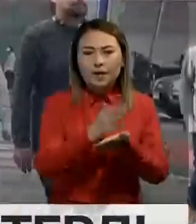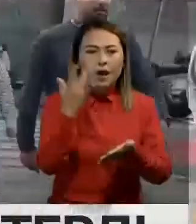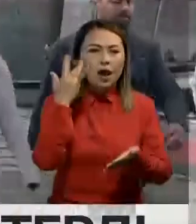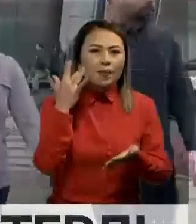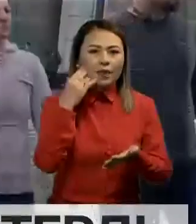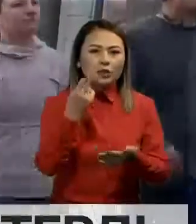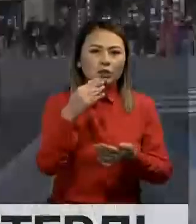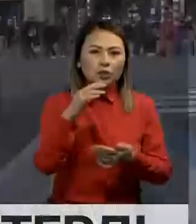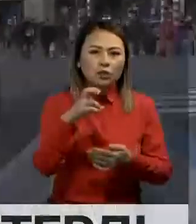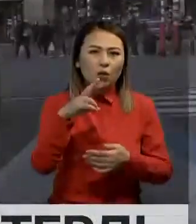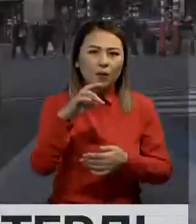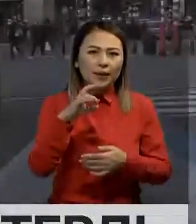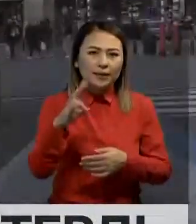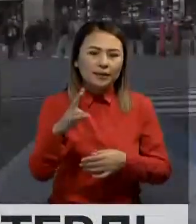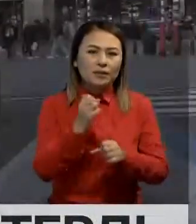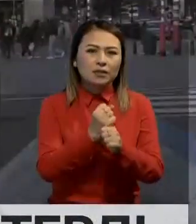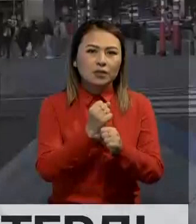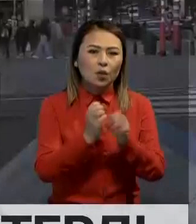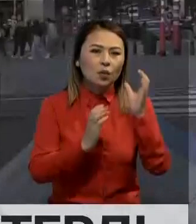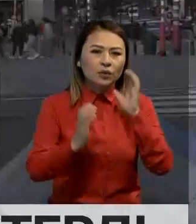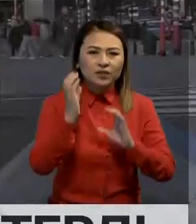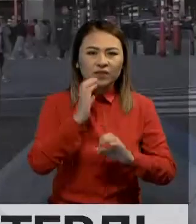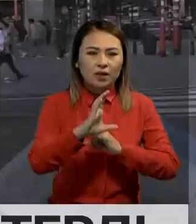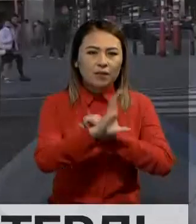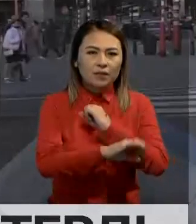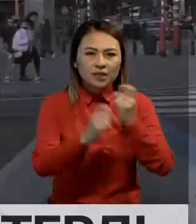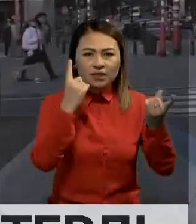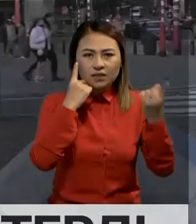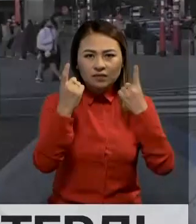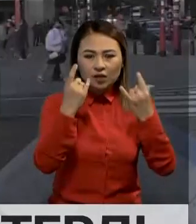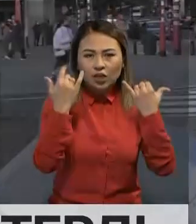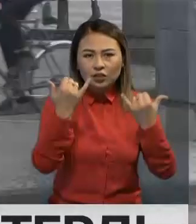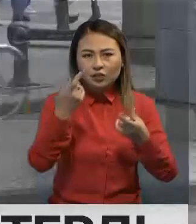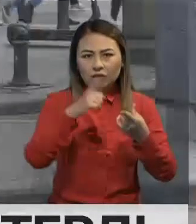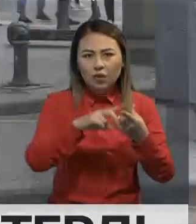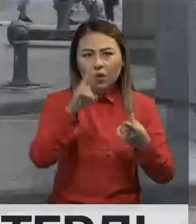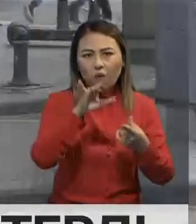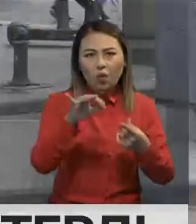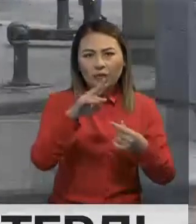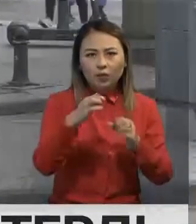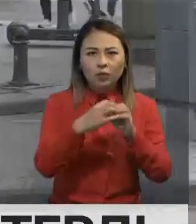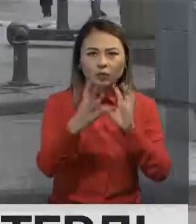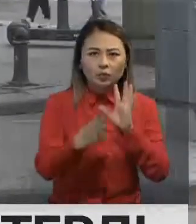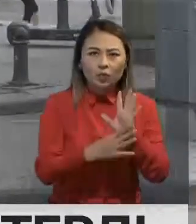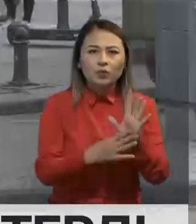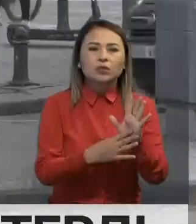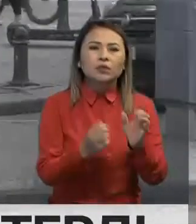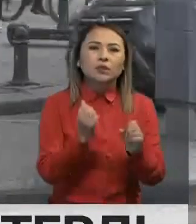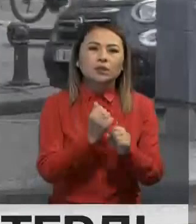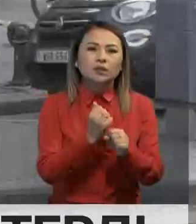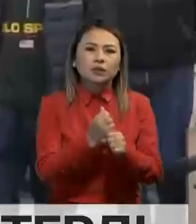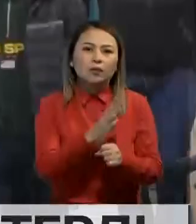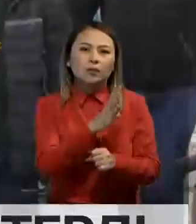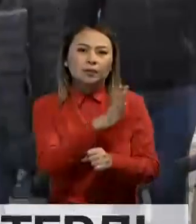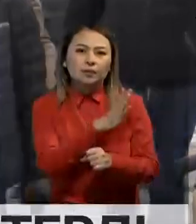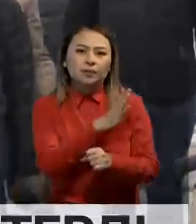америкалық Джонс Хопкинс зерттеу университетін келтірген соңғы дерегі. Мәліметтерге сәйкес, COVID-19 вирусы тарағалы әлем бойынша